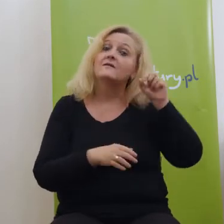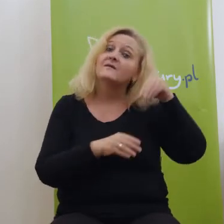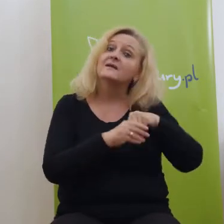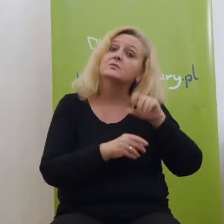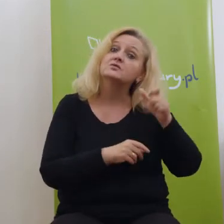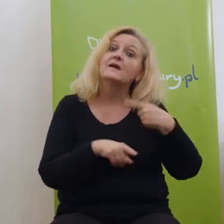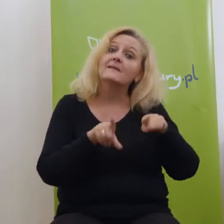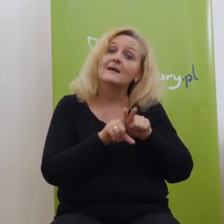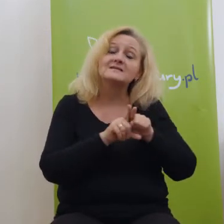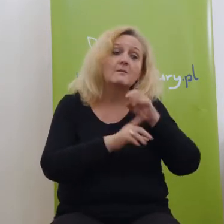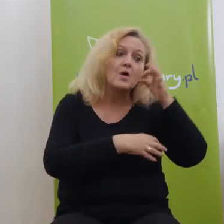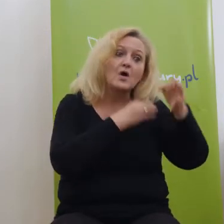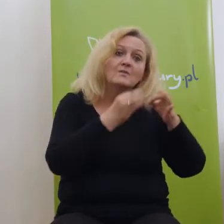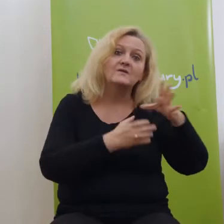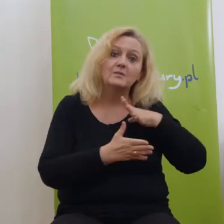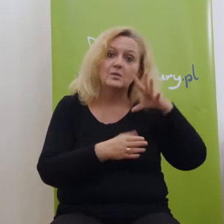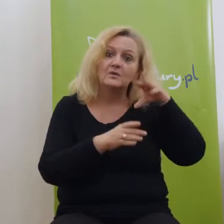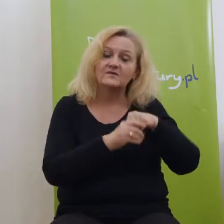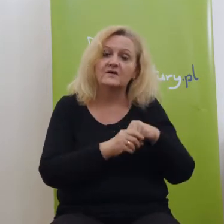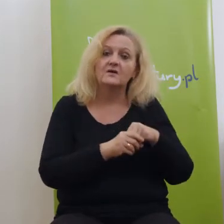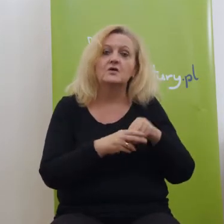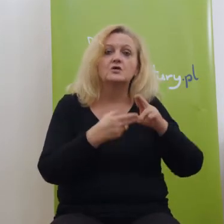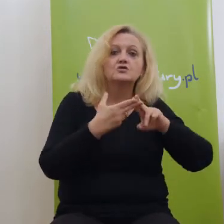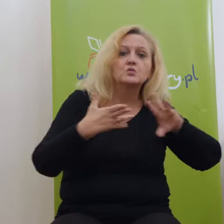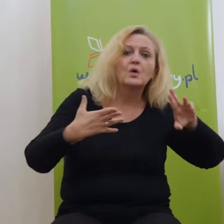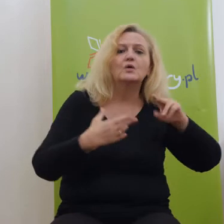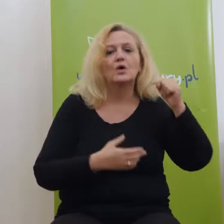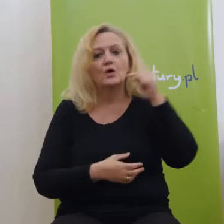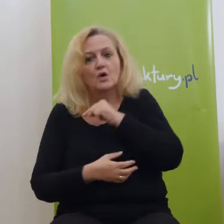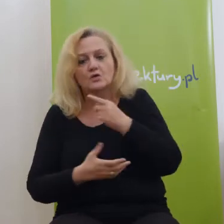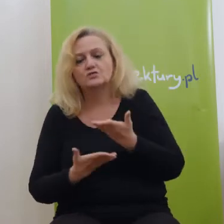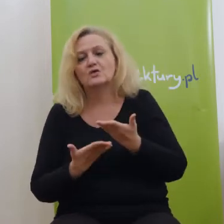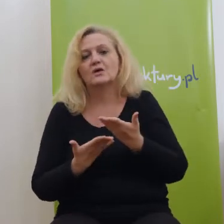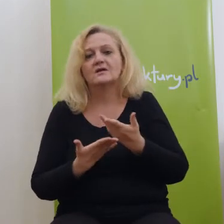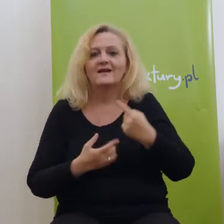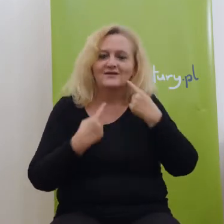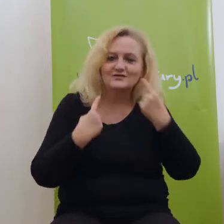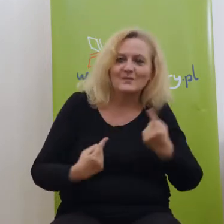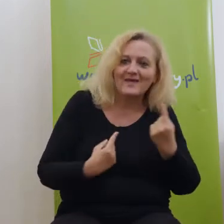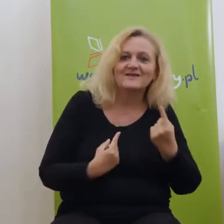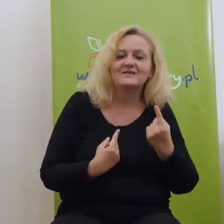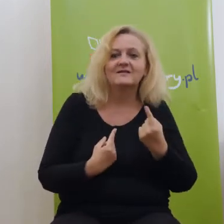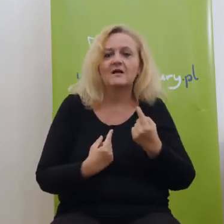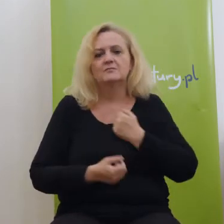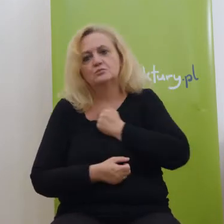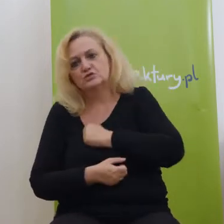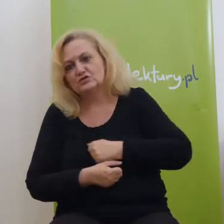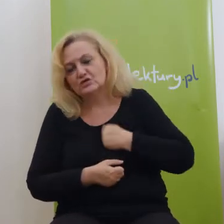czym mówiłyśmy tutaj, czyli i słodko, i gorzko, i śmiesznie, i